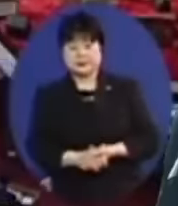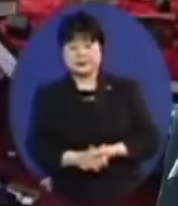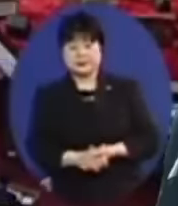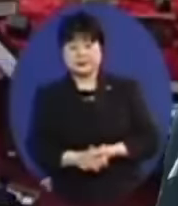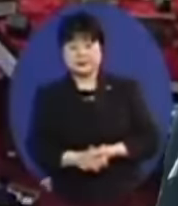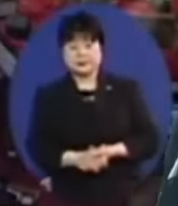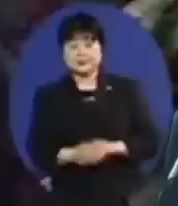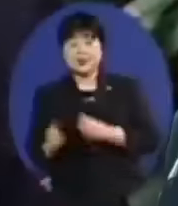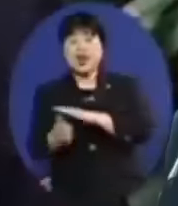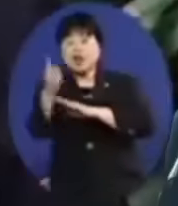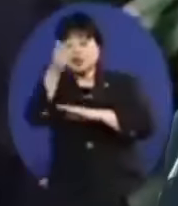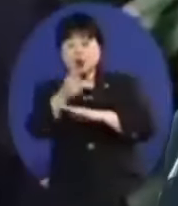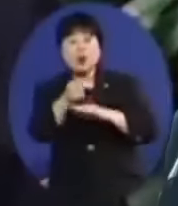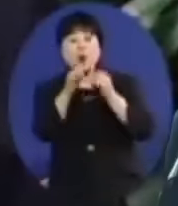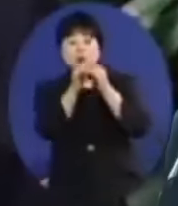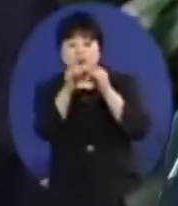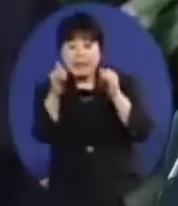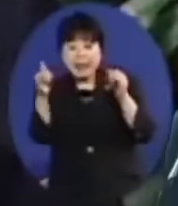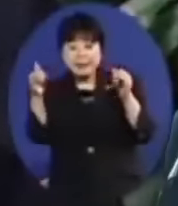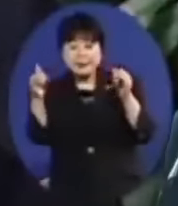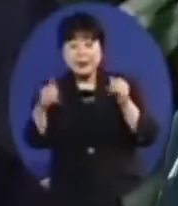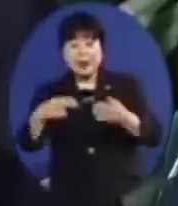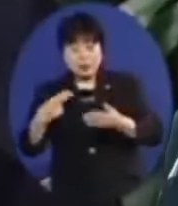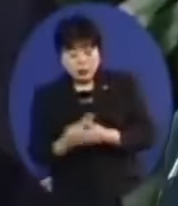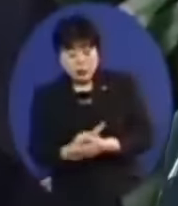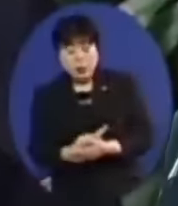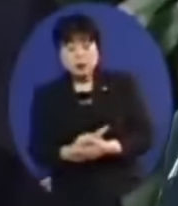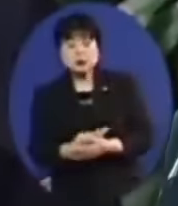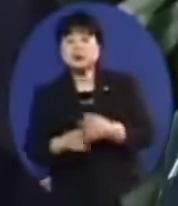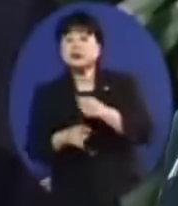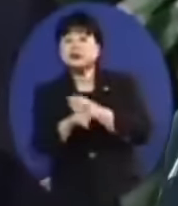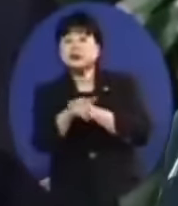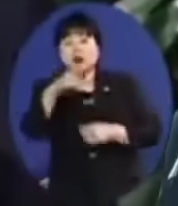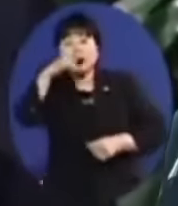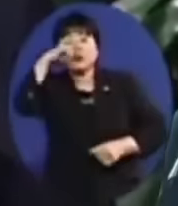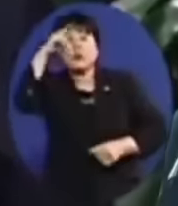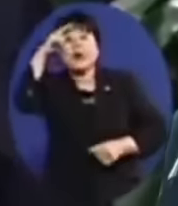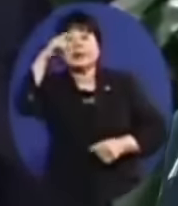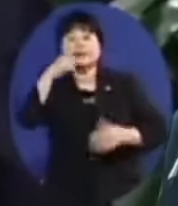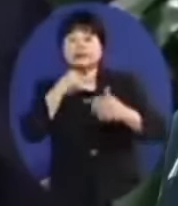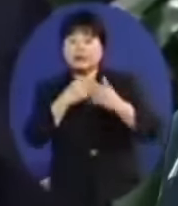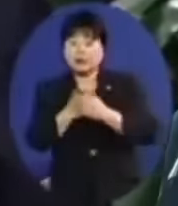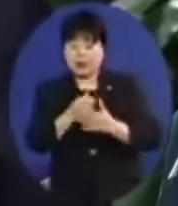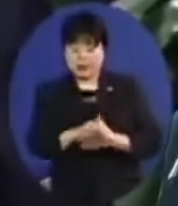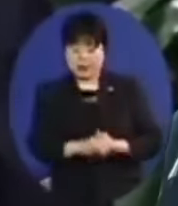좀 성공한 사람이 넘어지는 가장 큰 이유는 교만입니다.